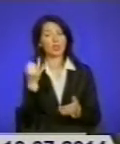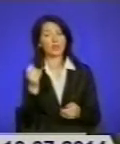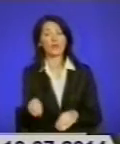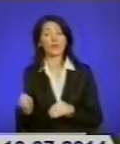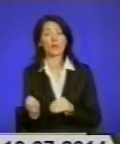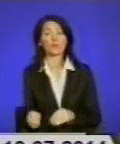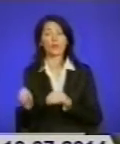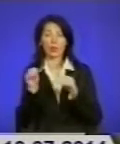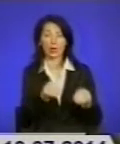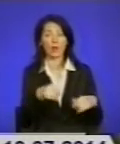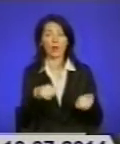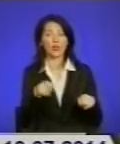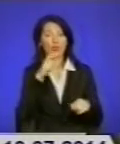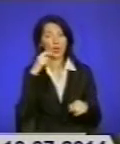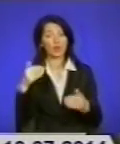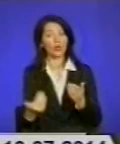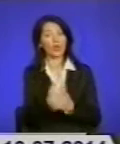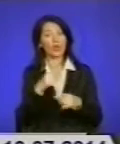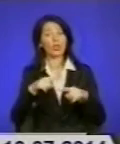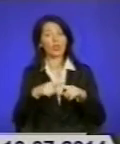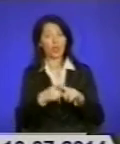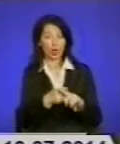Україну нові технології,